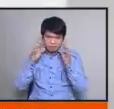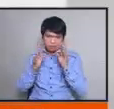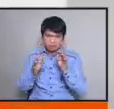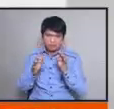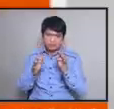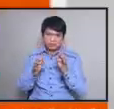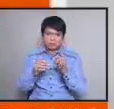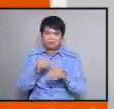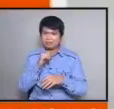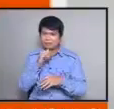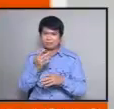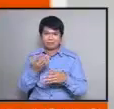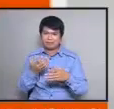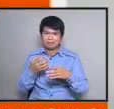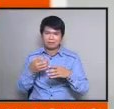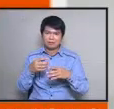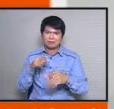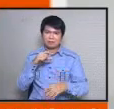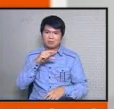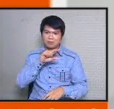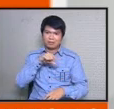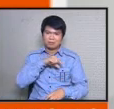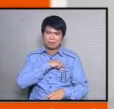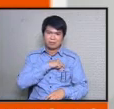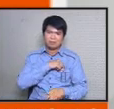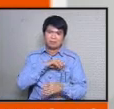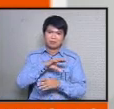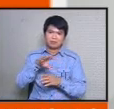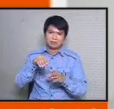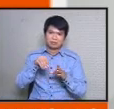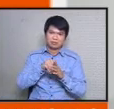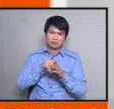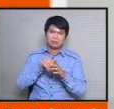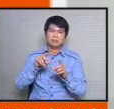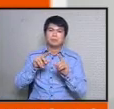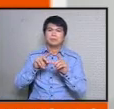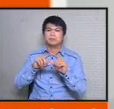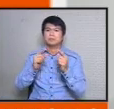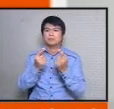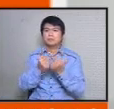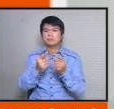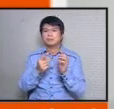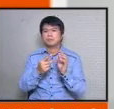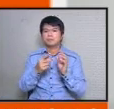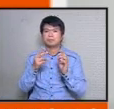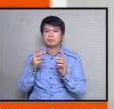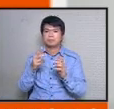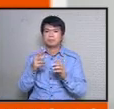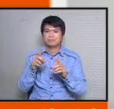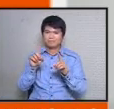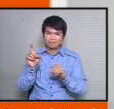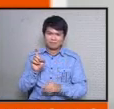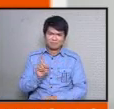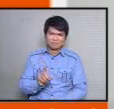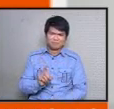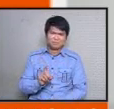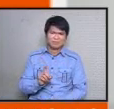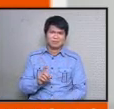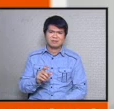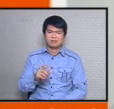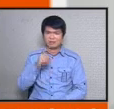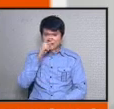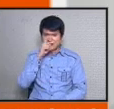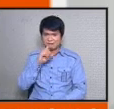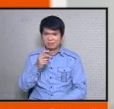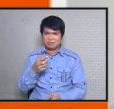Division na hindi pasok si Cardema para maging kinatawan ng nasabing party list. Matatandang na-question si Cardema dahil sa age